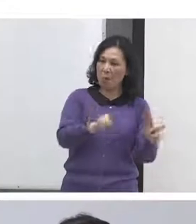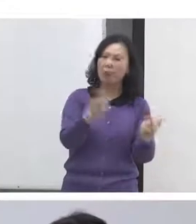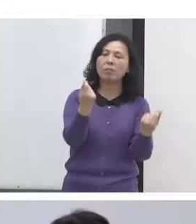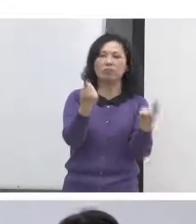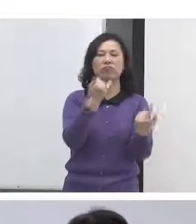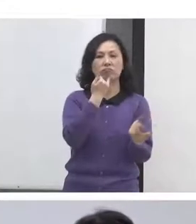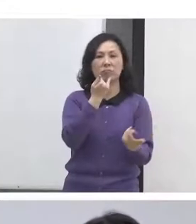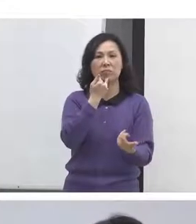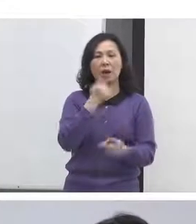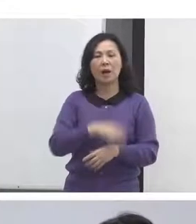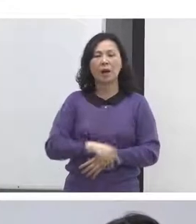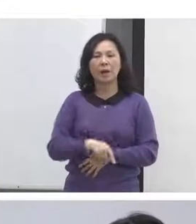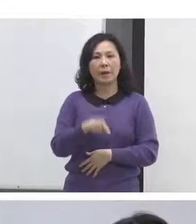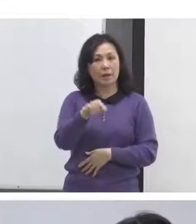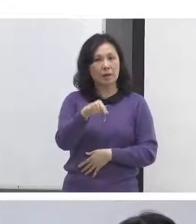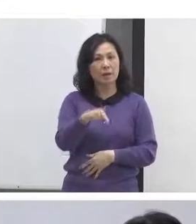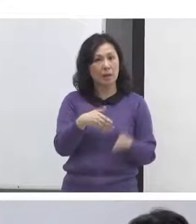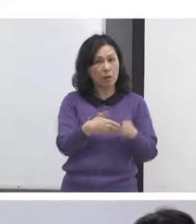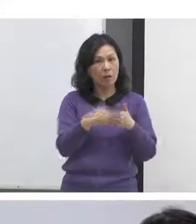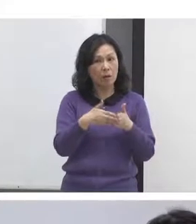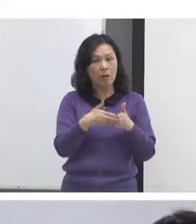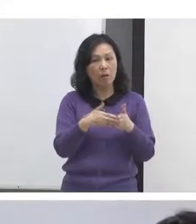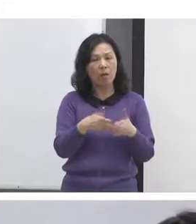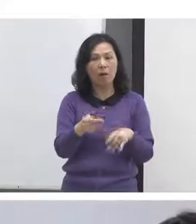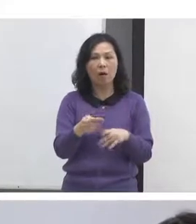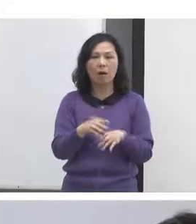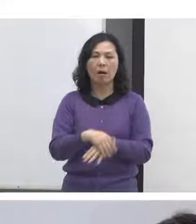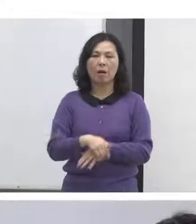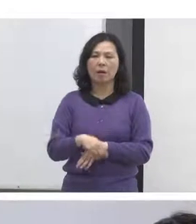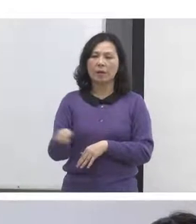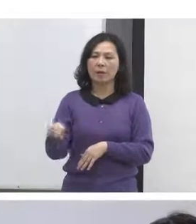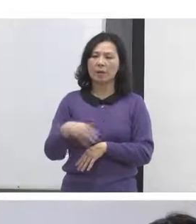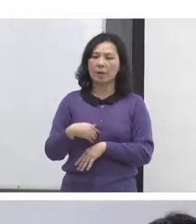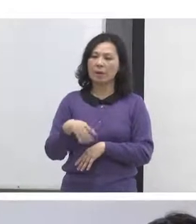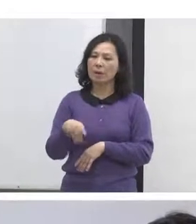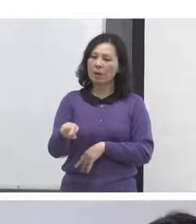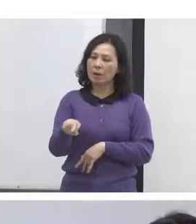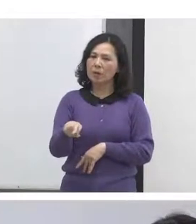的是重要的话，那其实去了解说